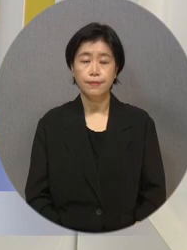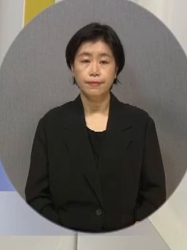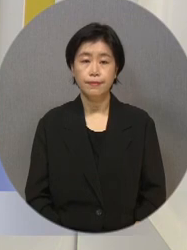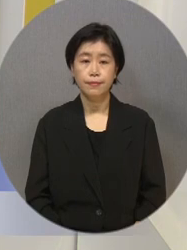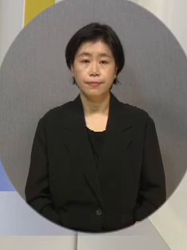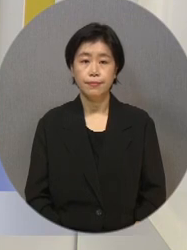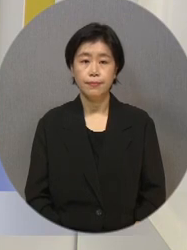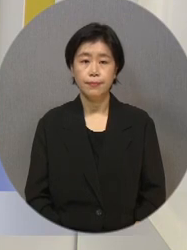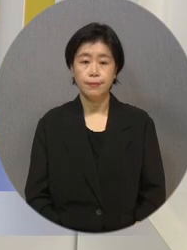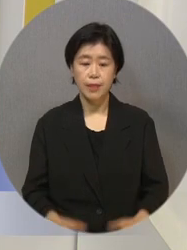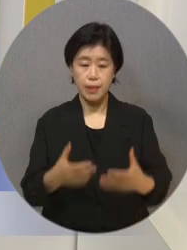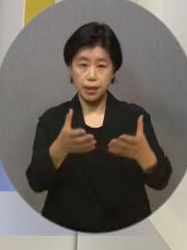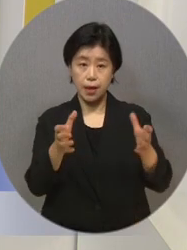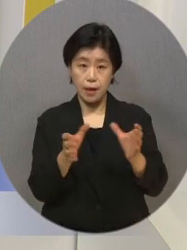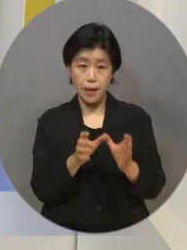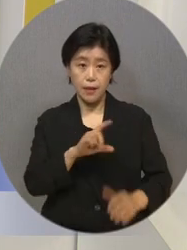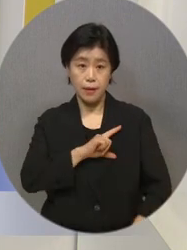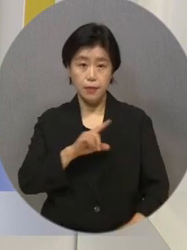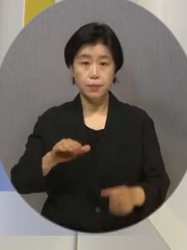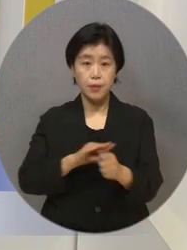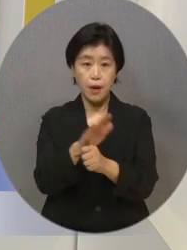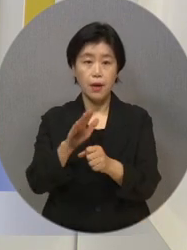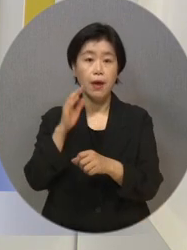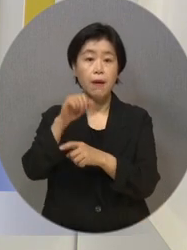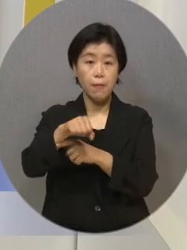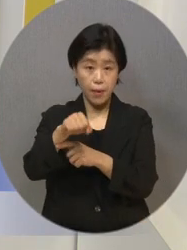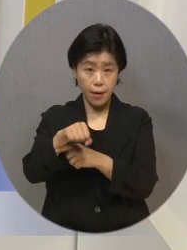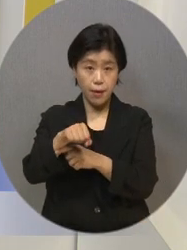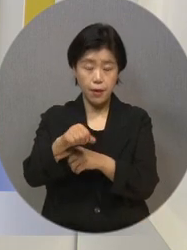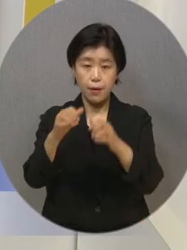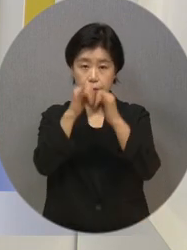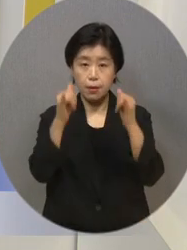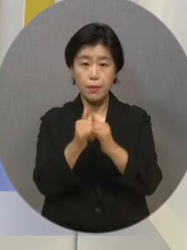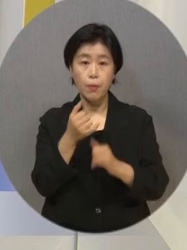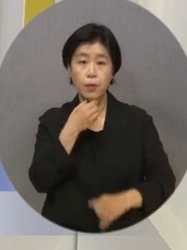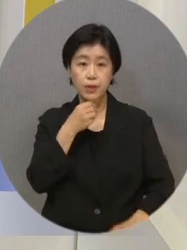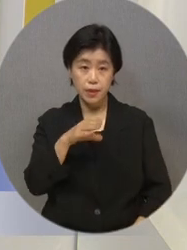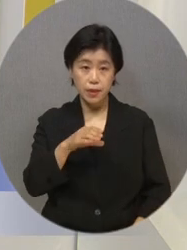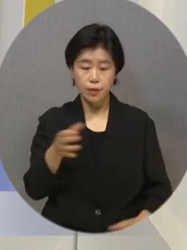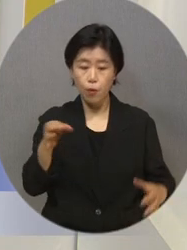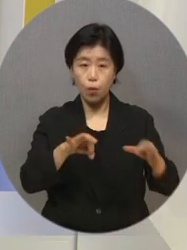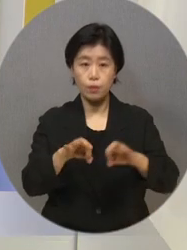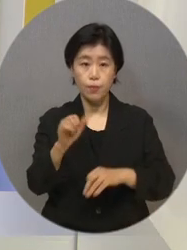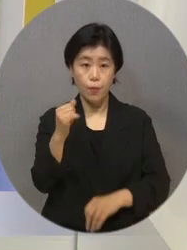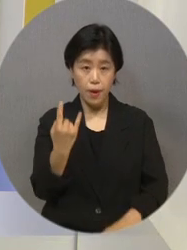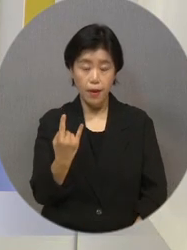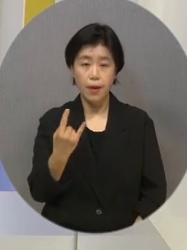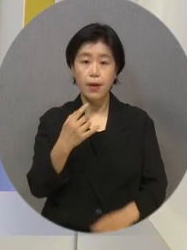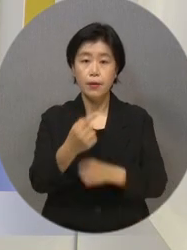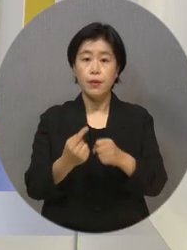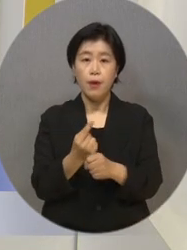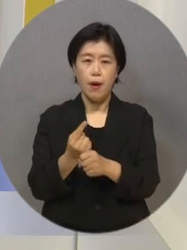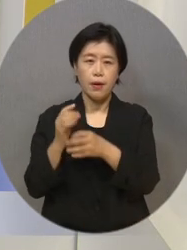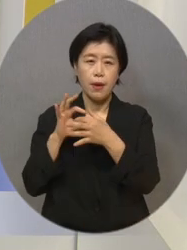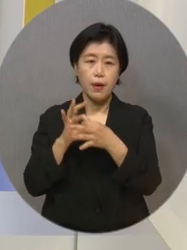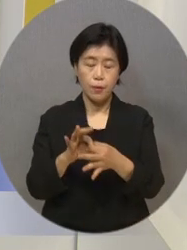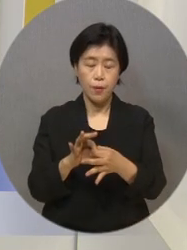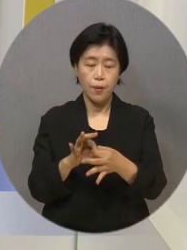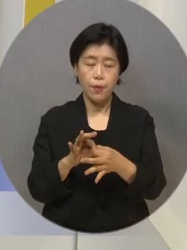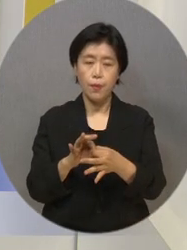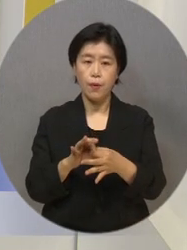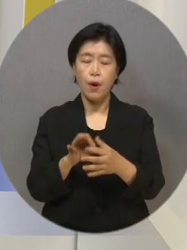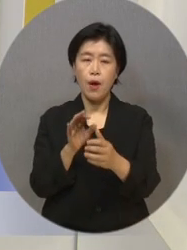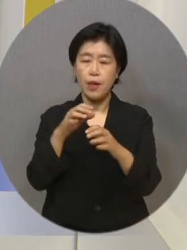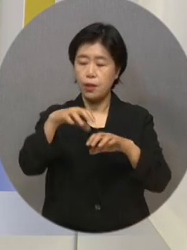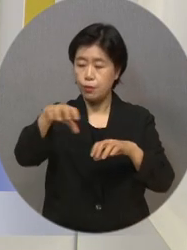다음 소식입니다 사랑의 열매 사회복지공동모금회가 2023년 연중 이웃 돕기 캠페인 일상